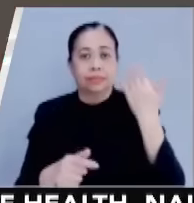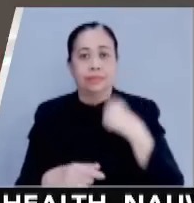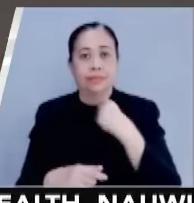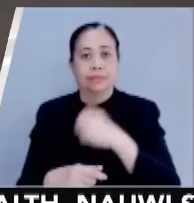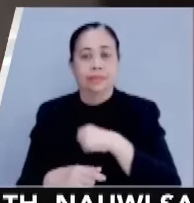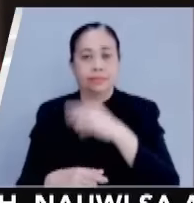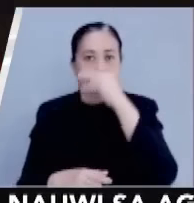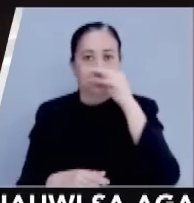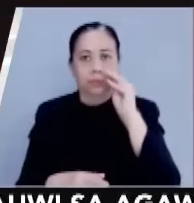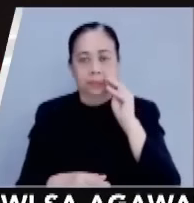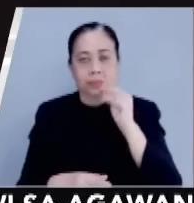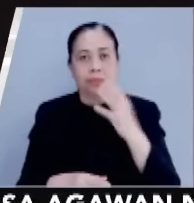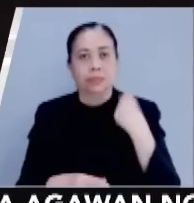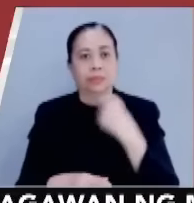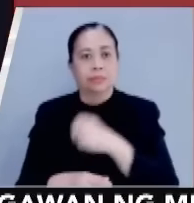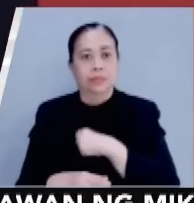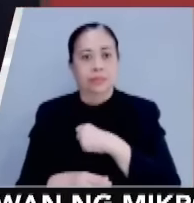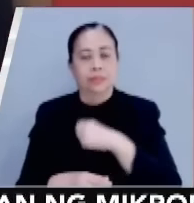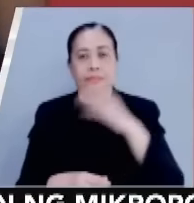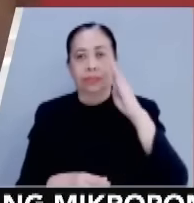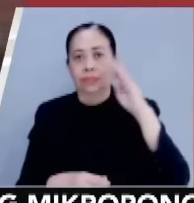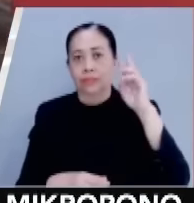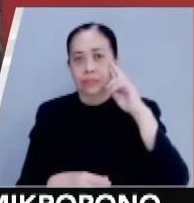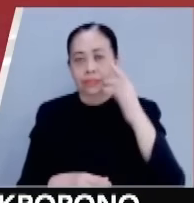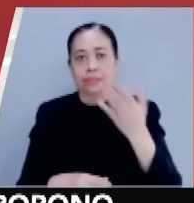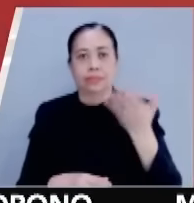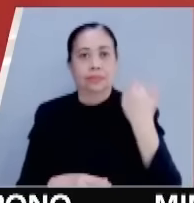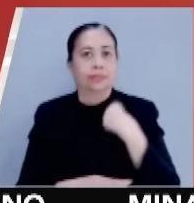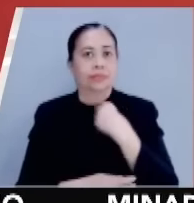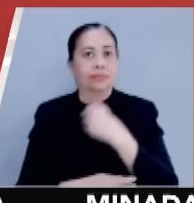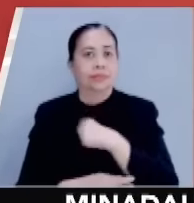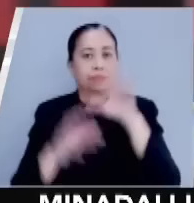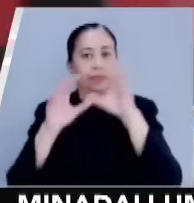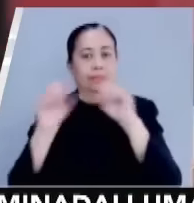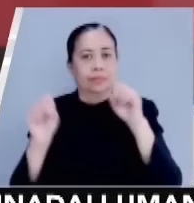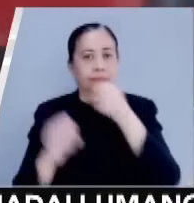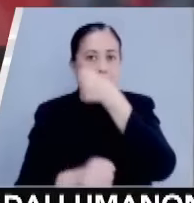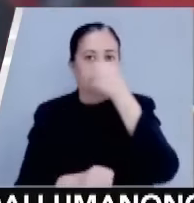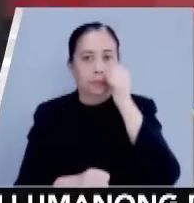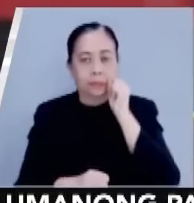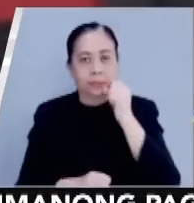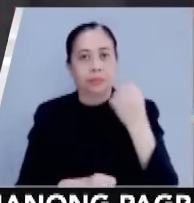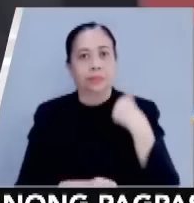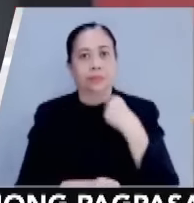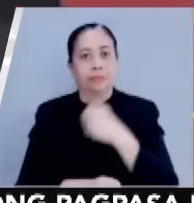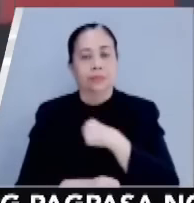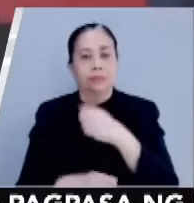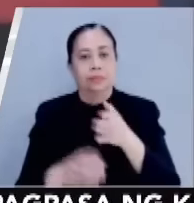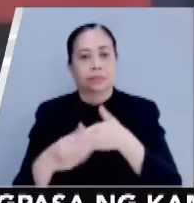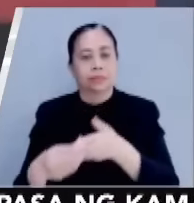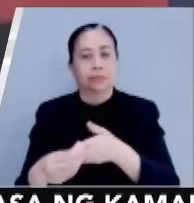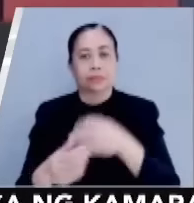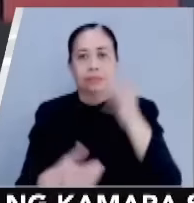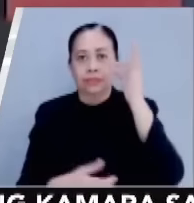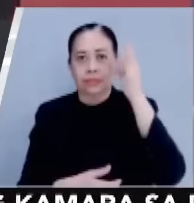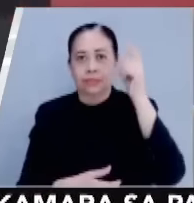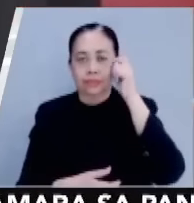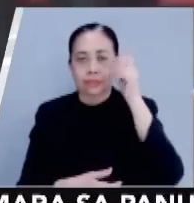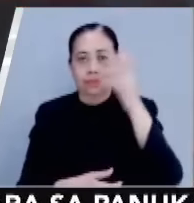Pacquiao, Senador Bong Revilla, dating Senate President Tito Soto, Senate Majority Leader Francis Tolentino,